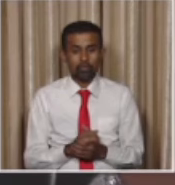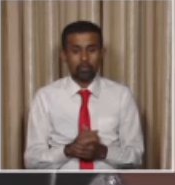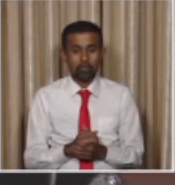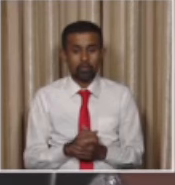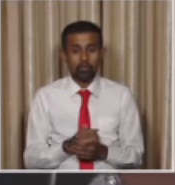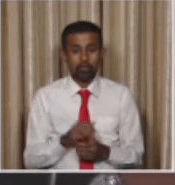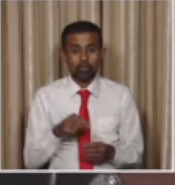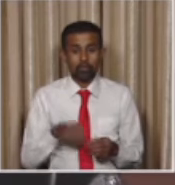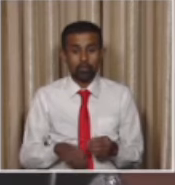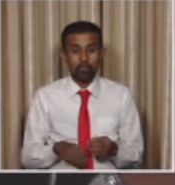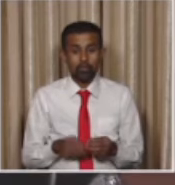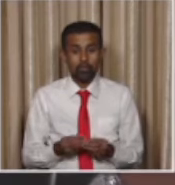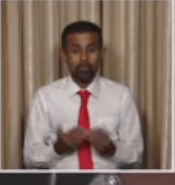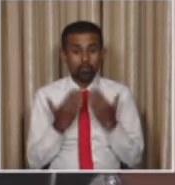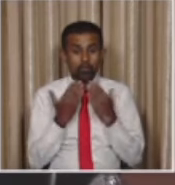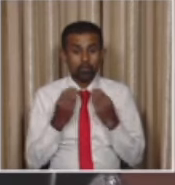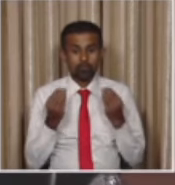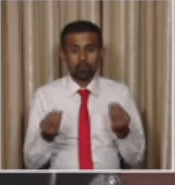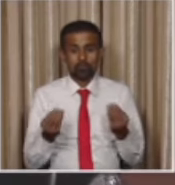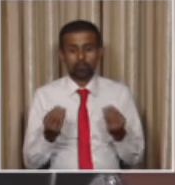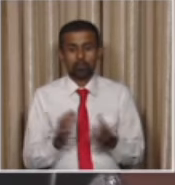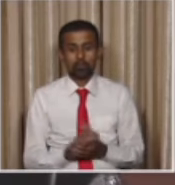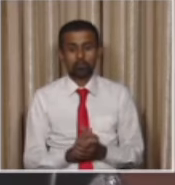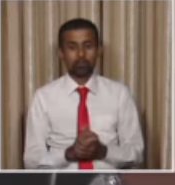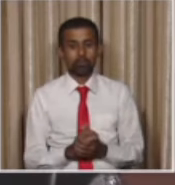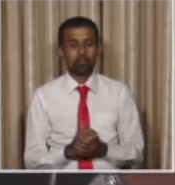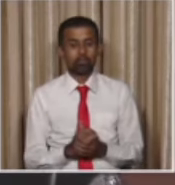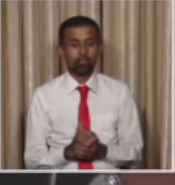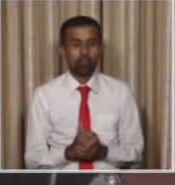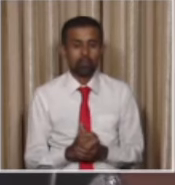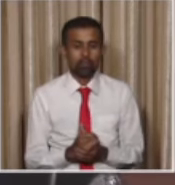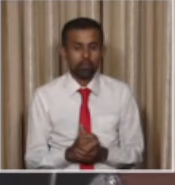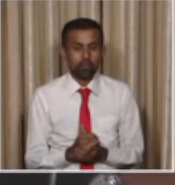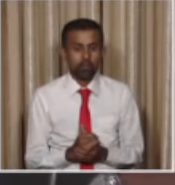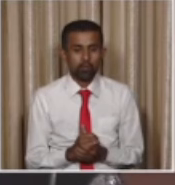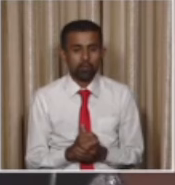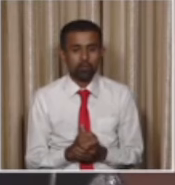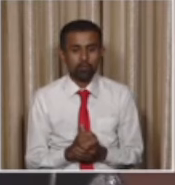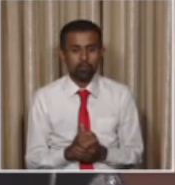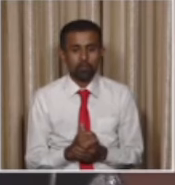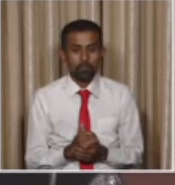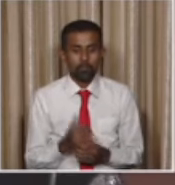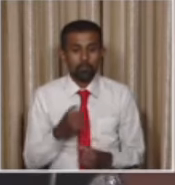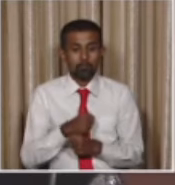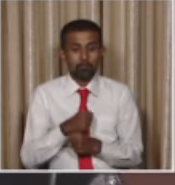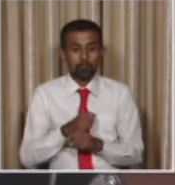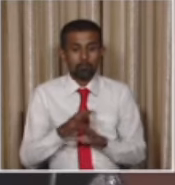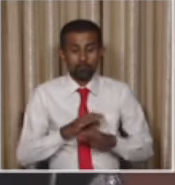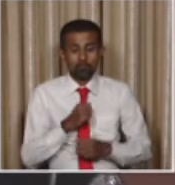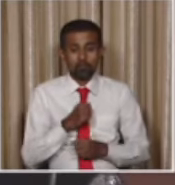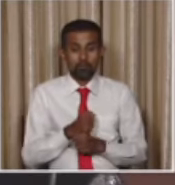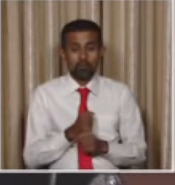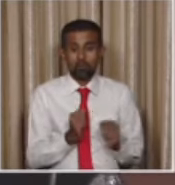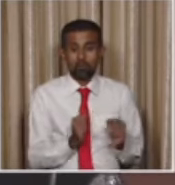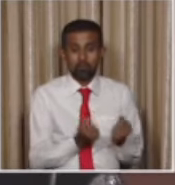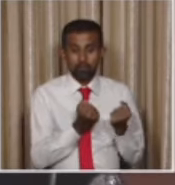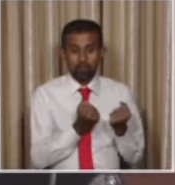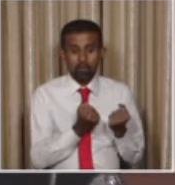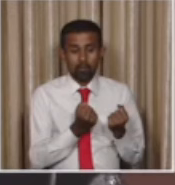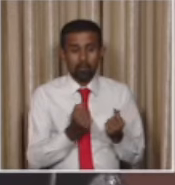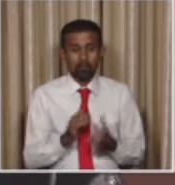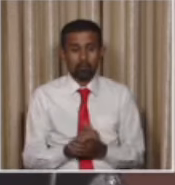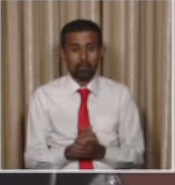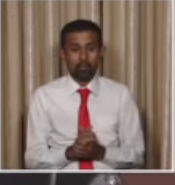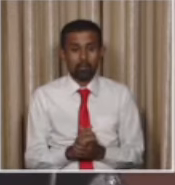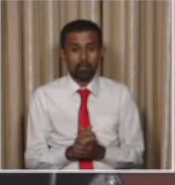අපේ ප්‍රශංසාව පුද කරන්න කැමැති. මට මතකයි මේ යහපාලන රජයේ කාලේ මේ සේවාව පටන් ගත්ත